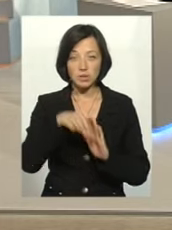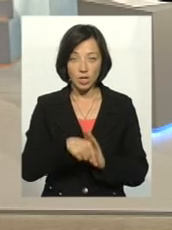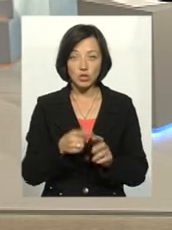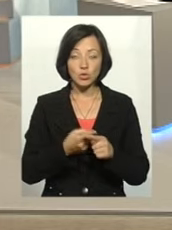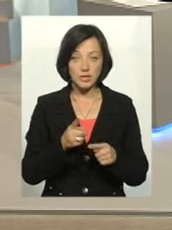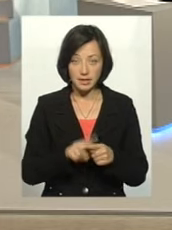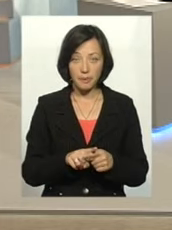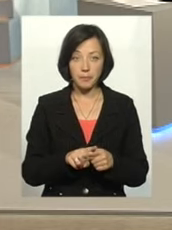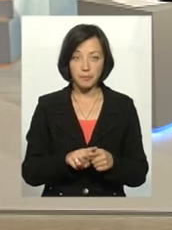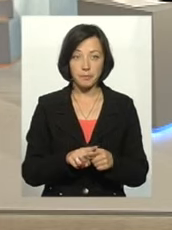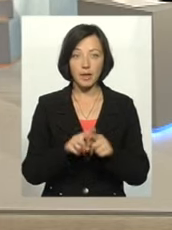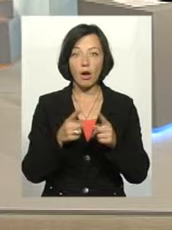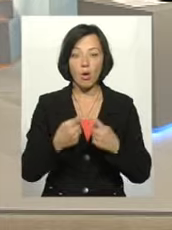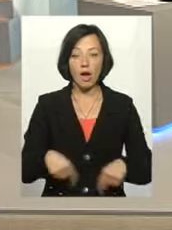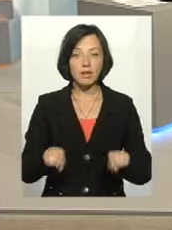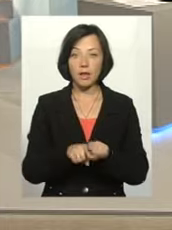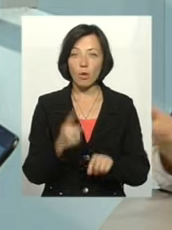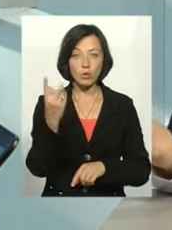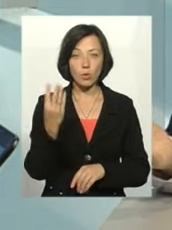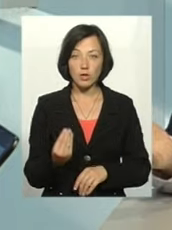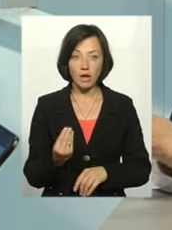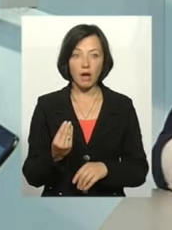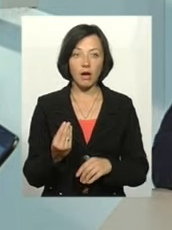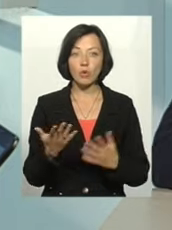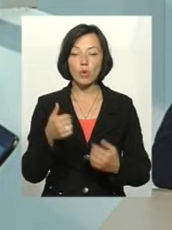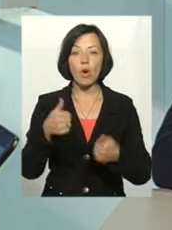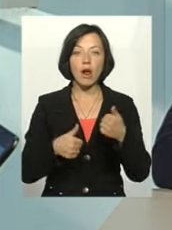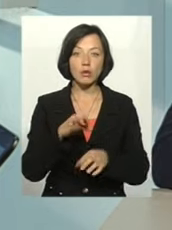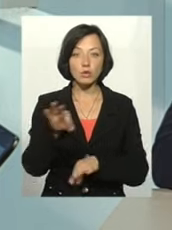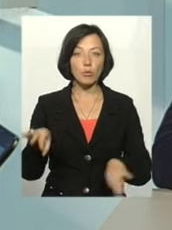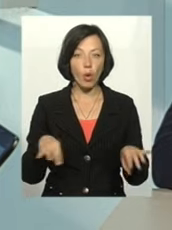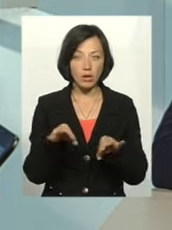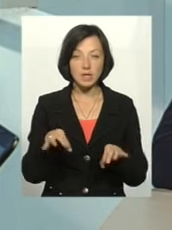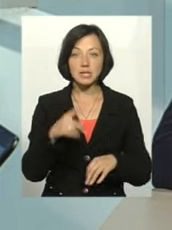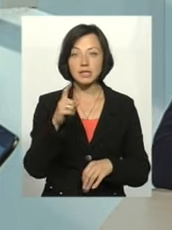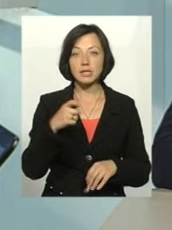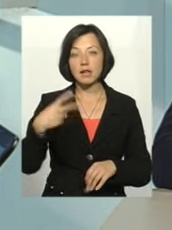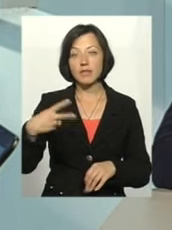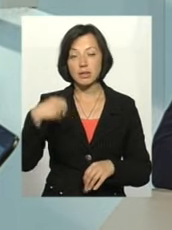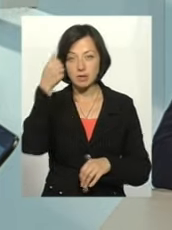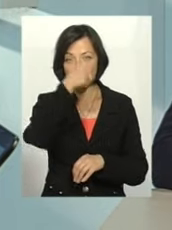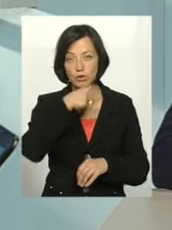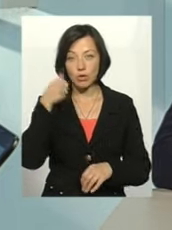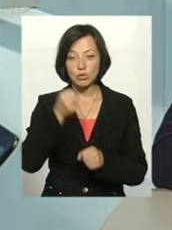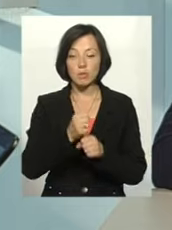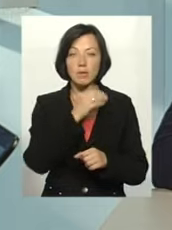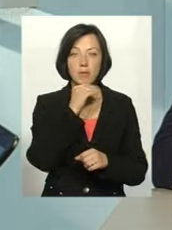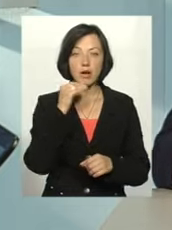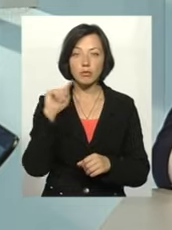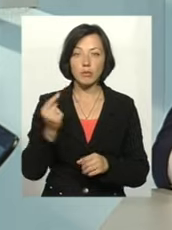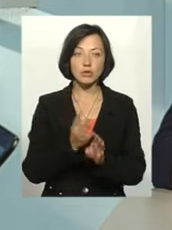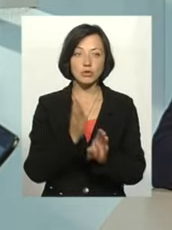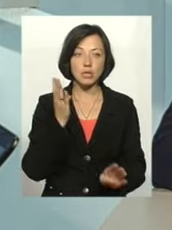не організація одного дня і одного якогось гранту чи проєкту. За 20 років зробило дуже багато. Це в першу